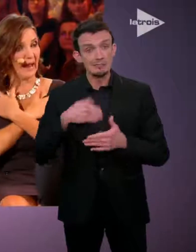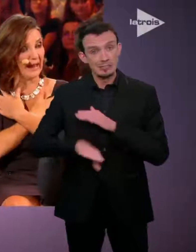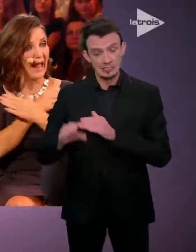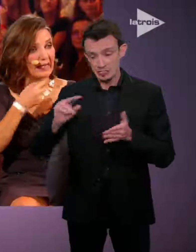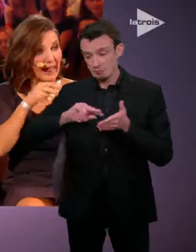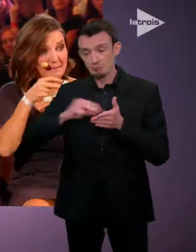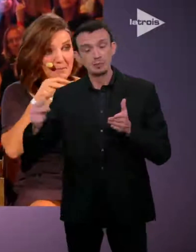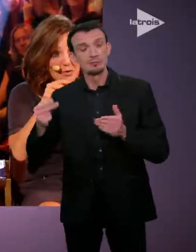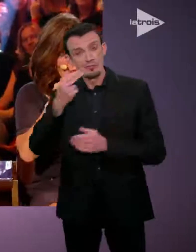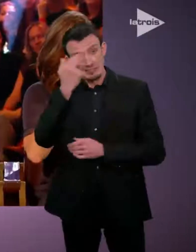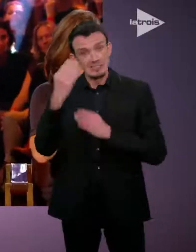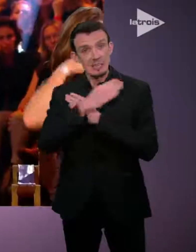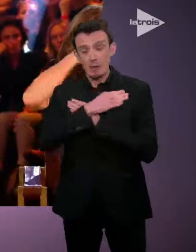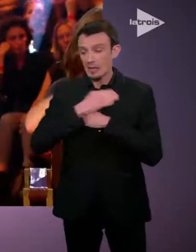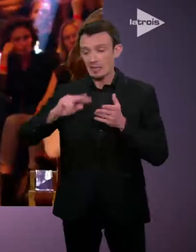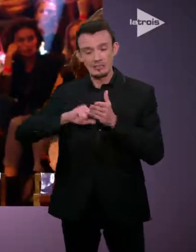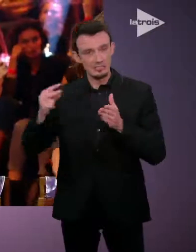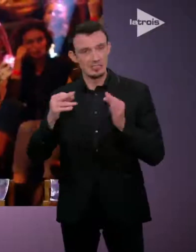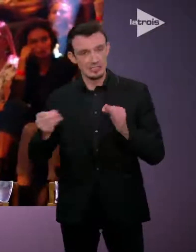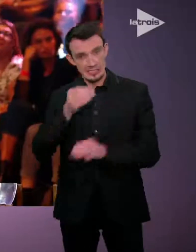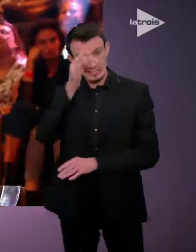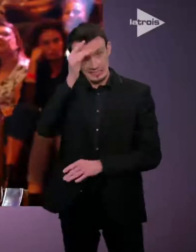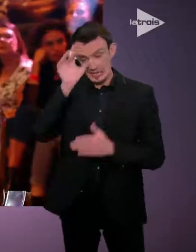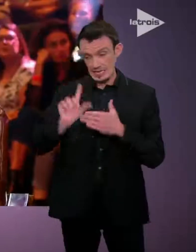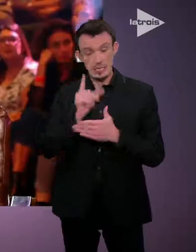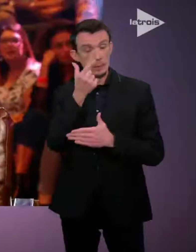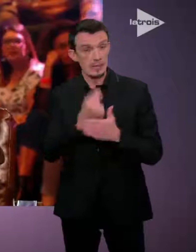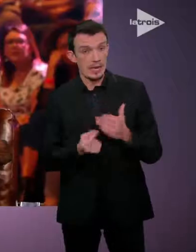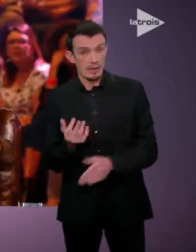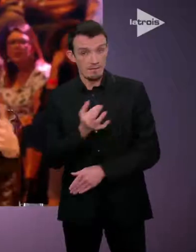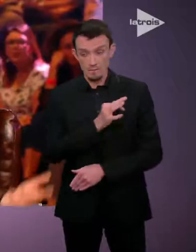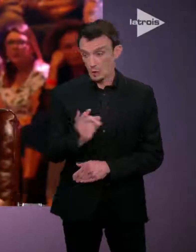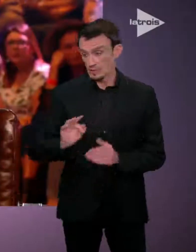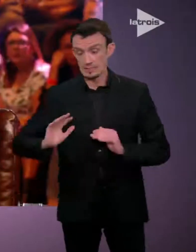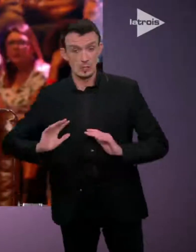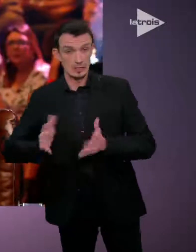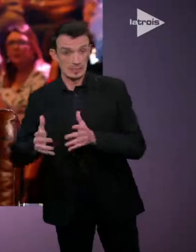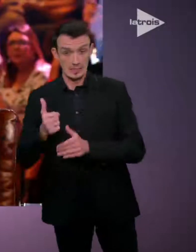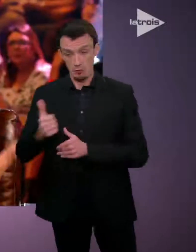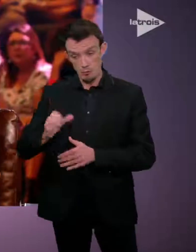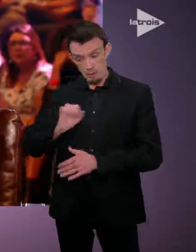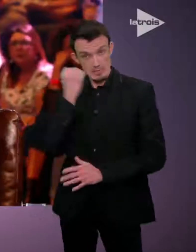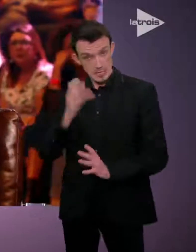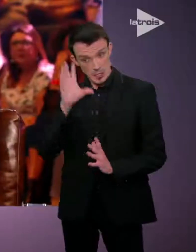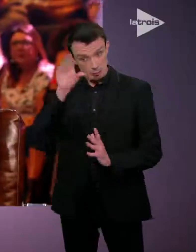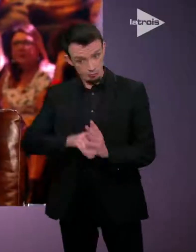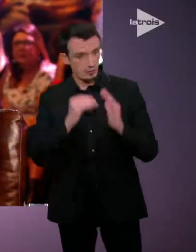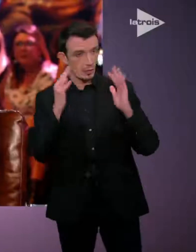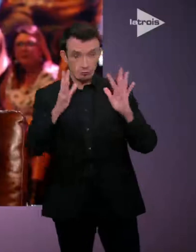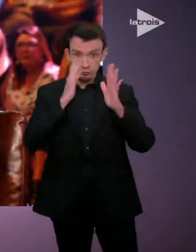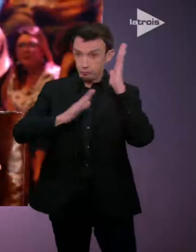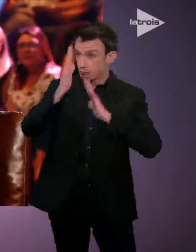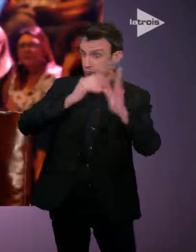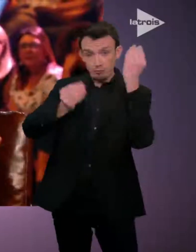Et ce sont des classes en fait bilingues, français, langue des signes. Et c'est comme ça qu'il poursuit son apprentissage. Alors, je vous propose